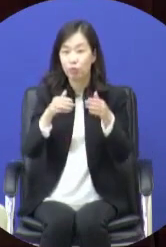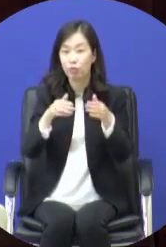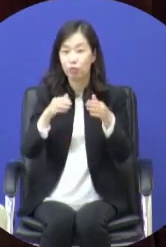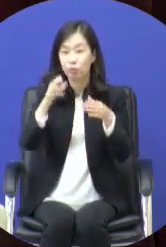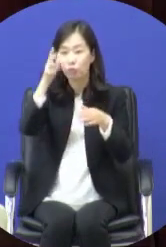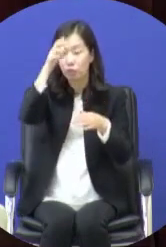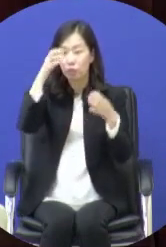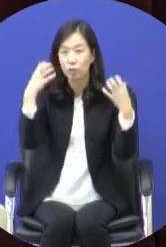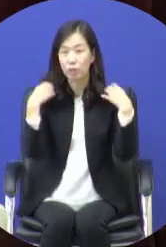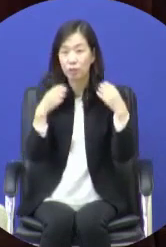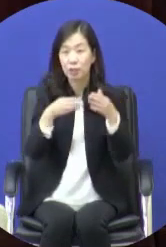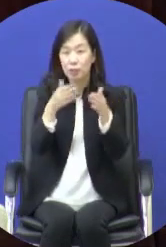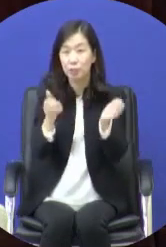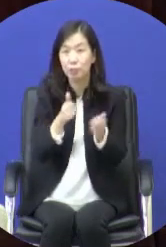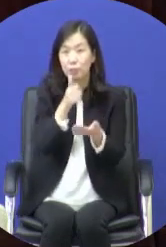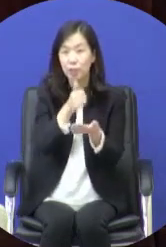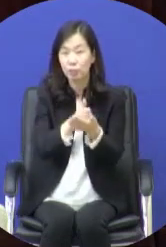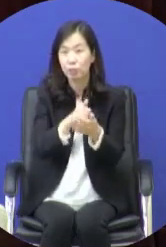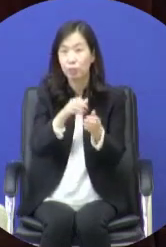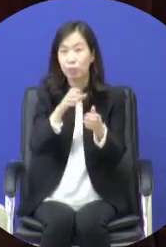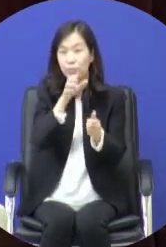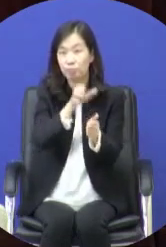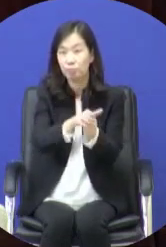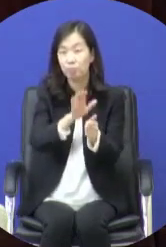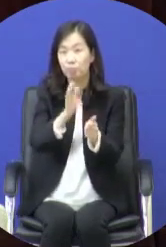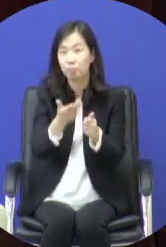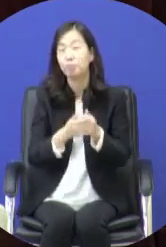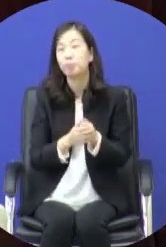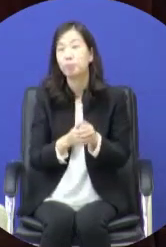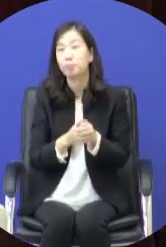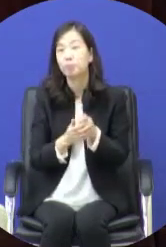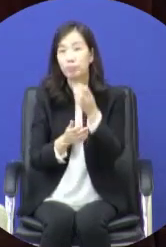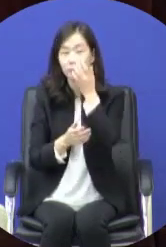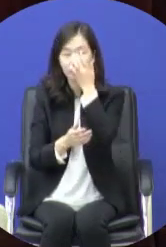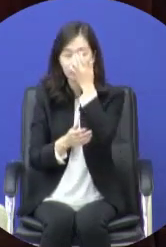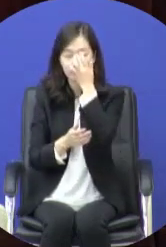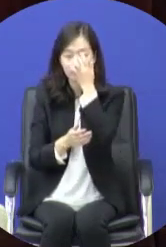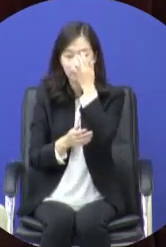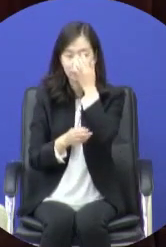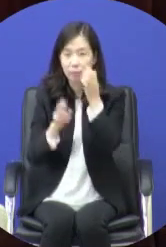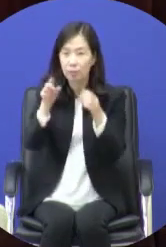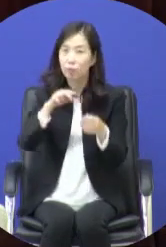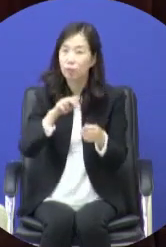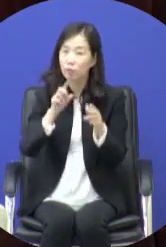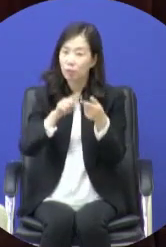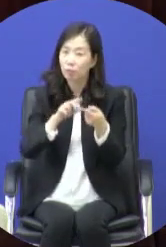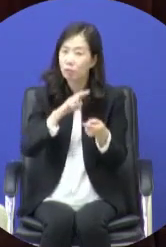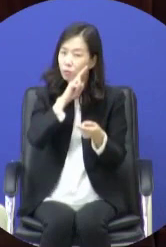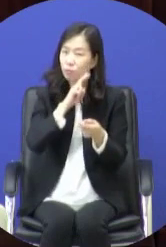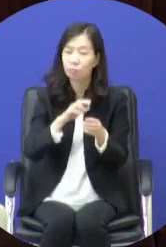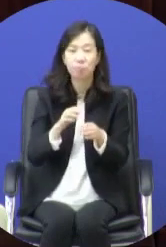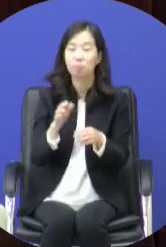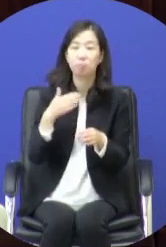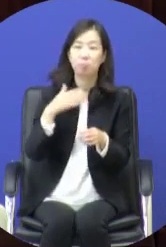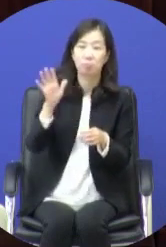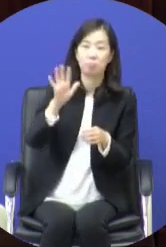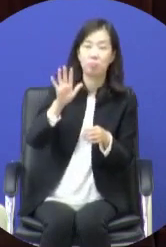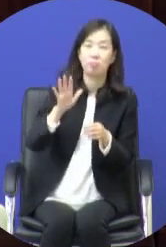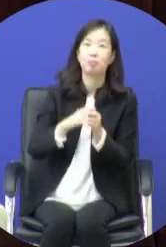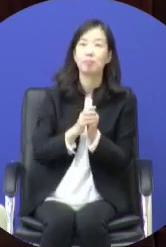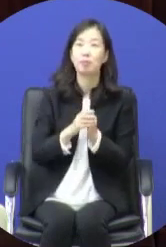전보됐다. 당사자들은 시사저널과의 통화에서 의혹을 전면 부인했다.